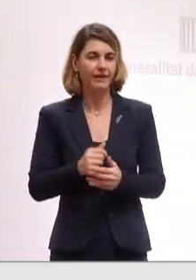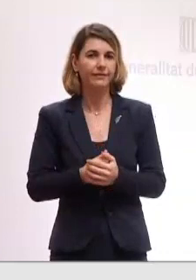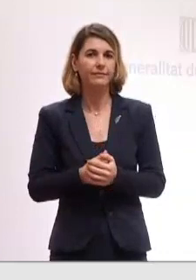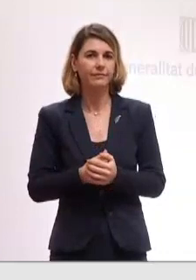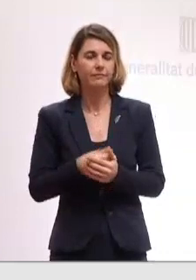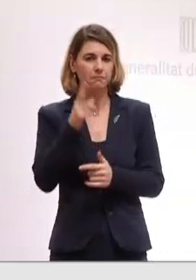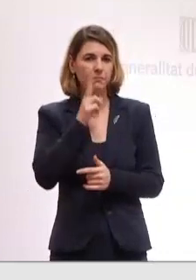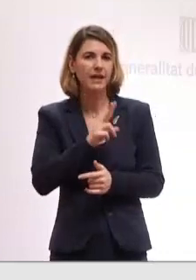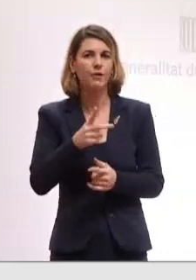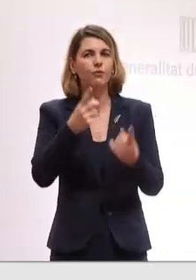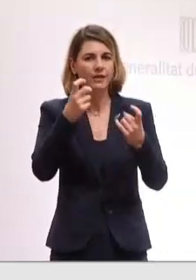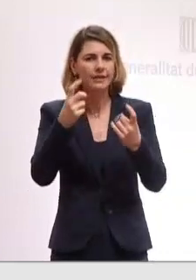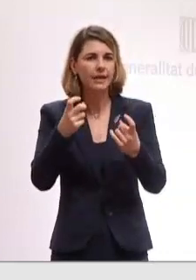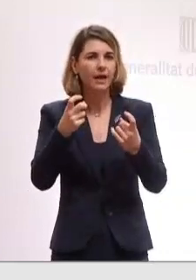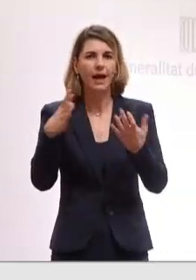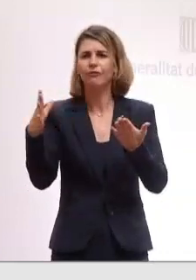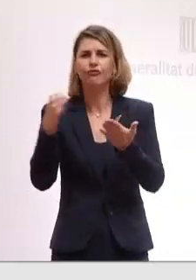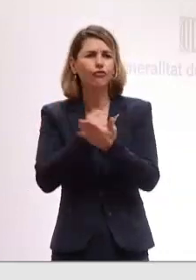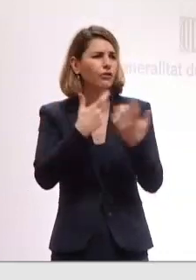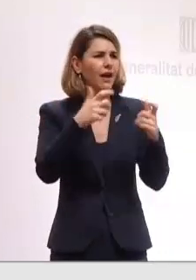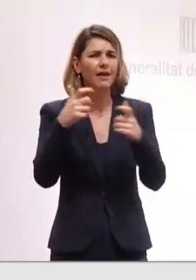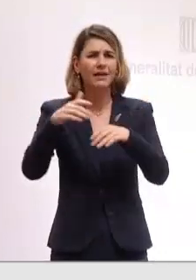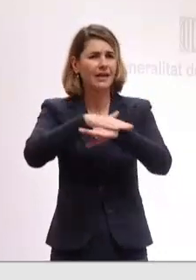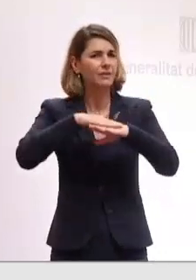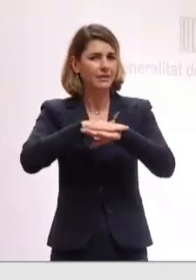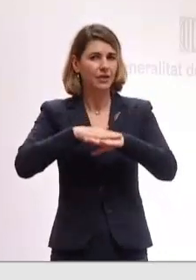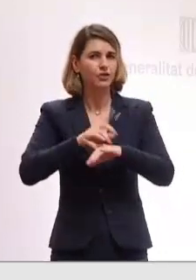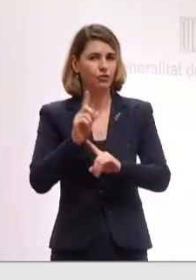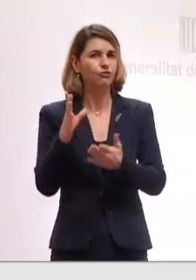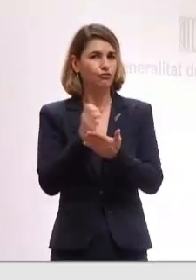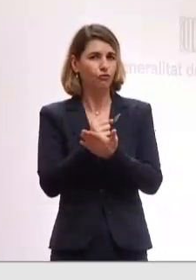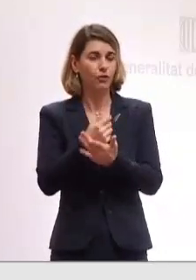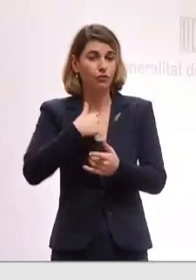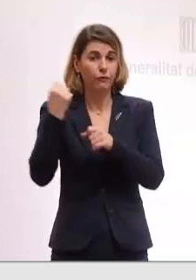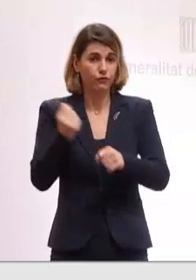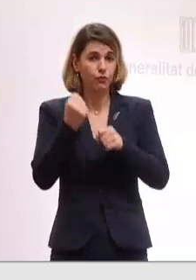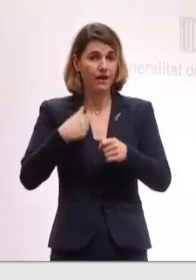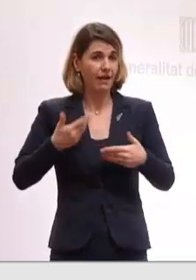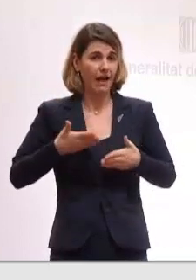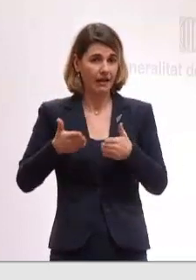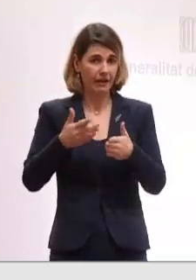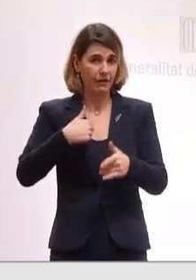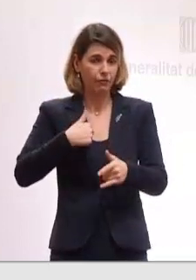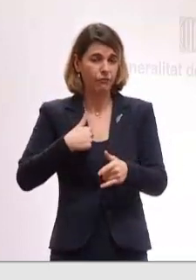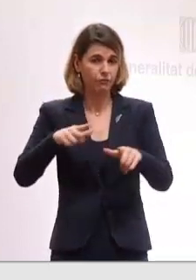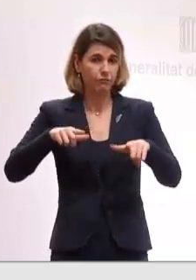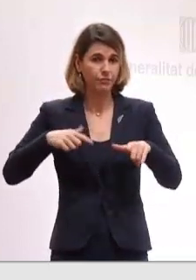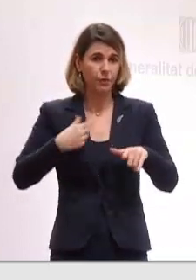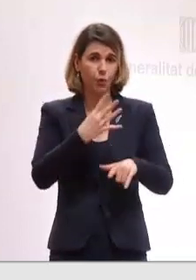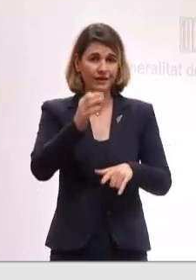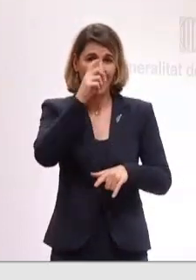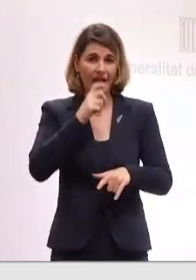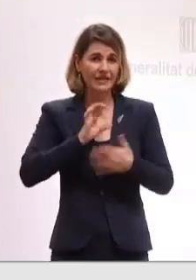exercici necessari en totes les administracions. Soc funcionari de carrera, més de 40